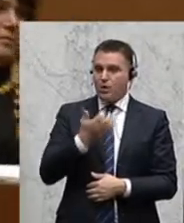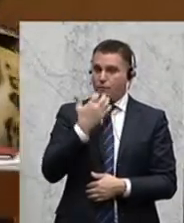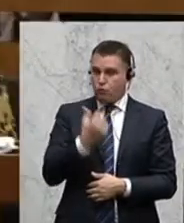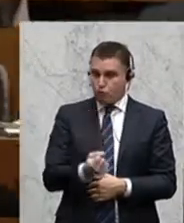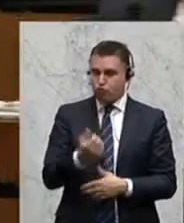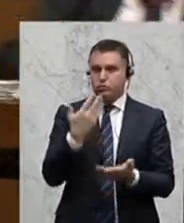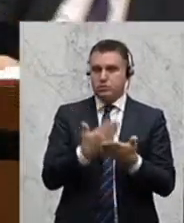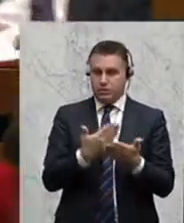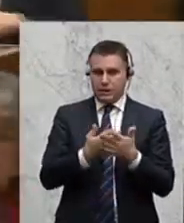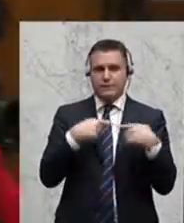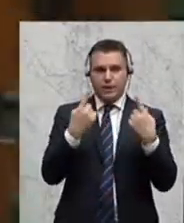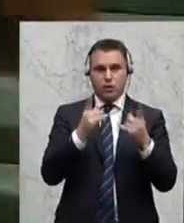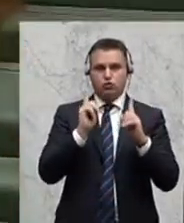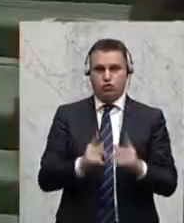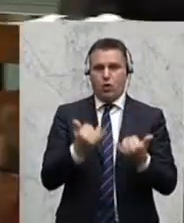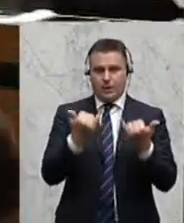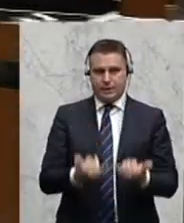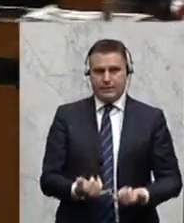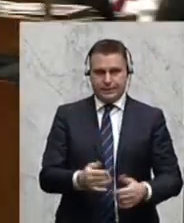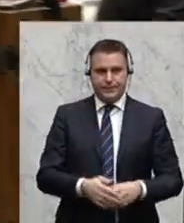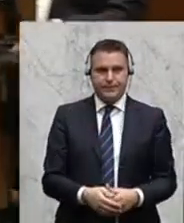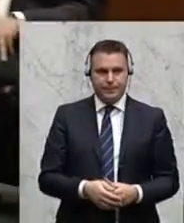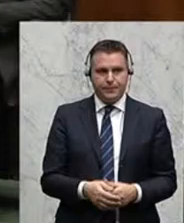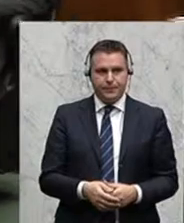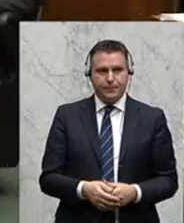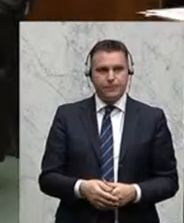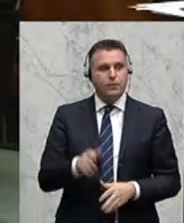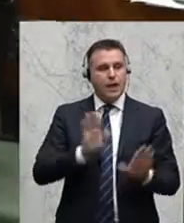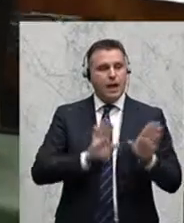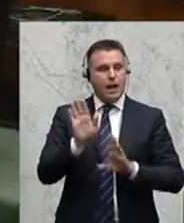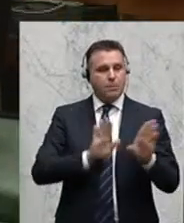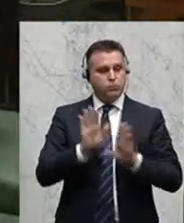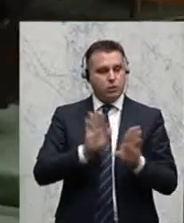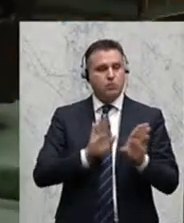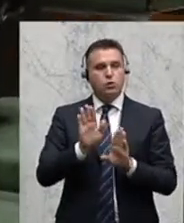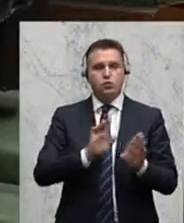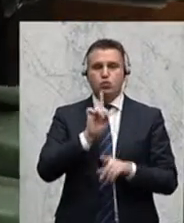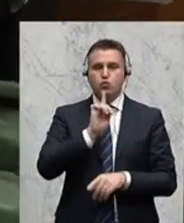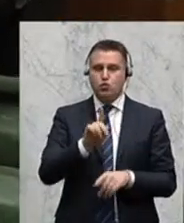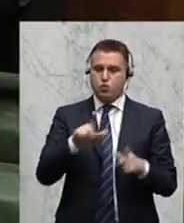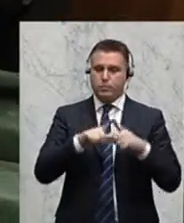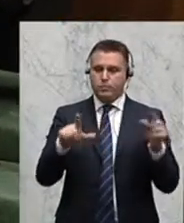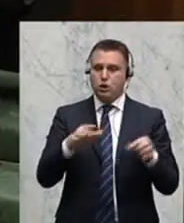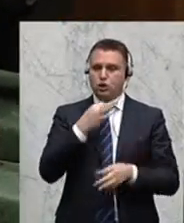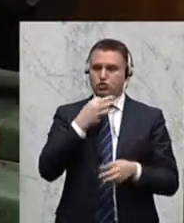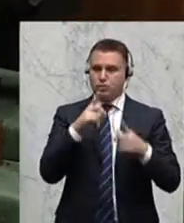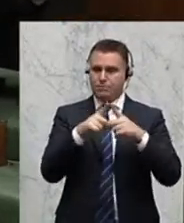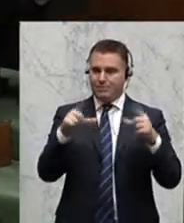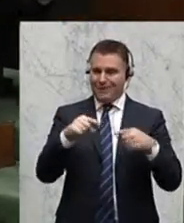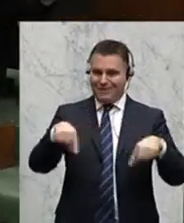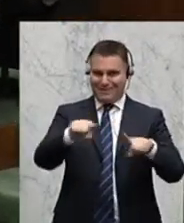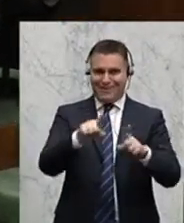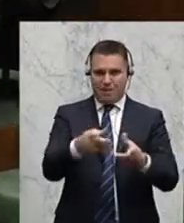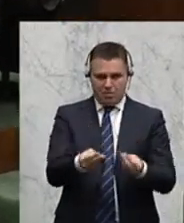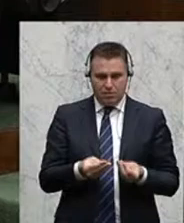diese namentliche Abstimmung durchzuführen. Für die Abstimmung können ausschließlich die amtlichen Stimmzettel verwendet